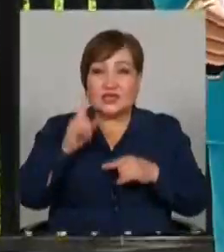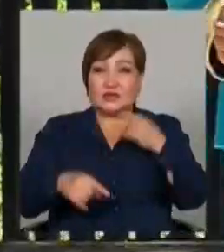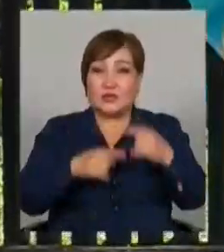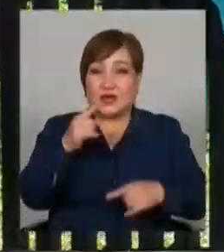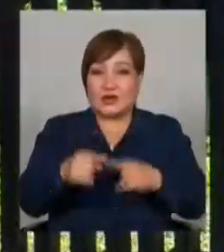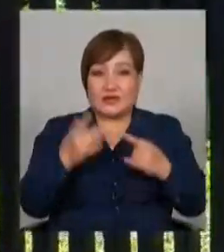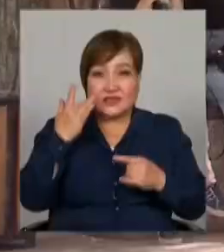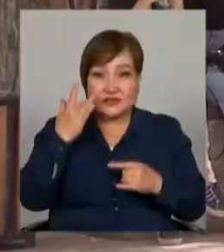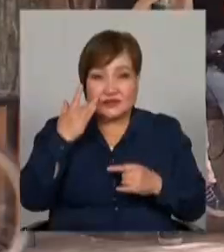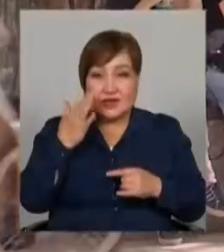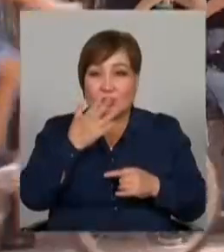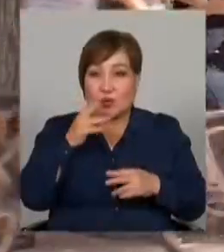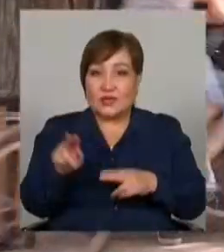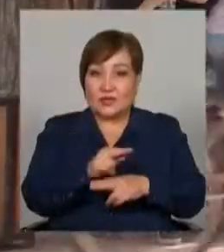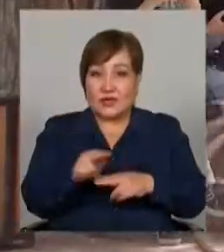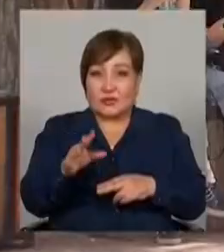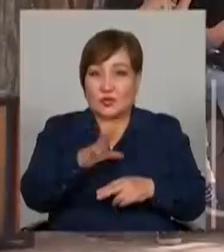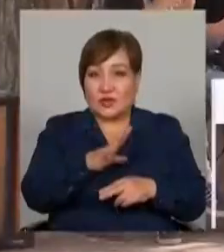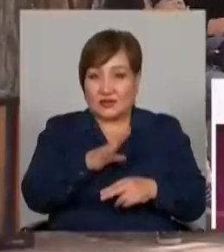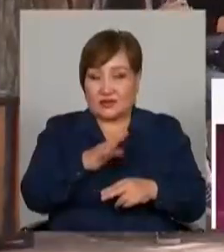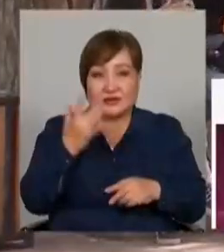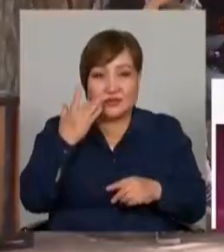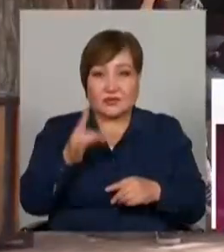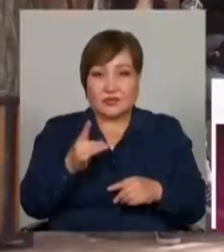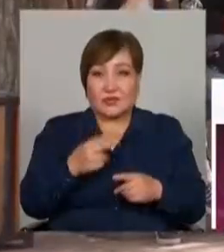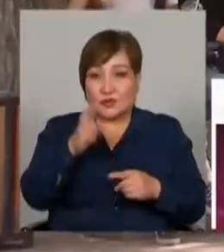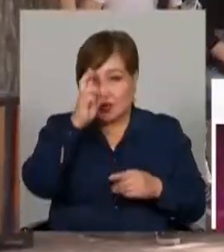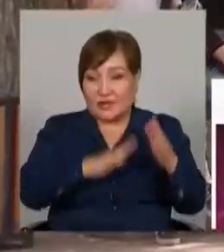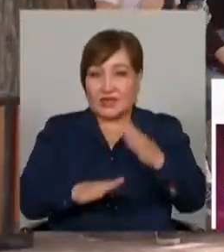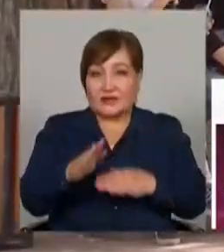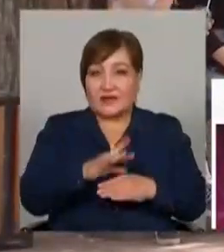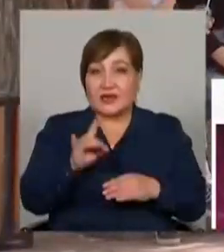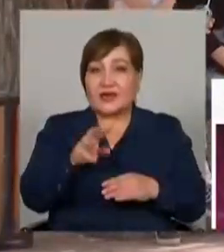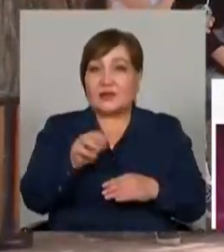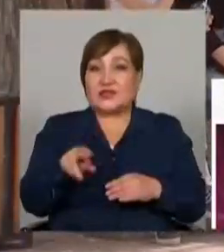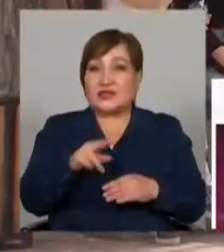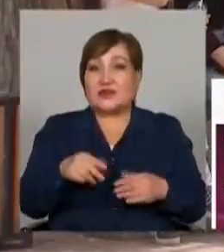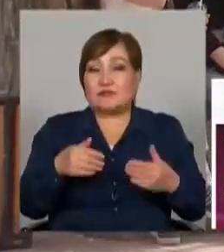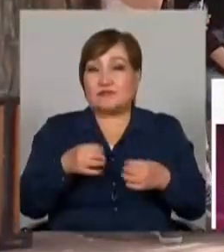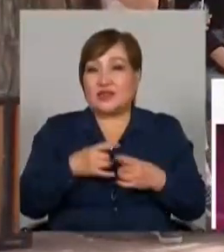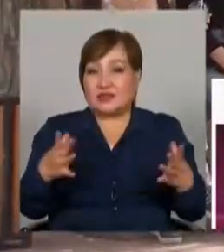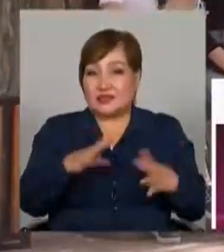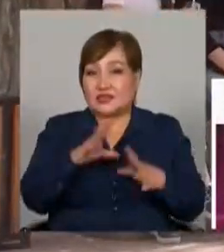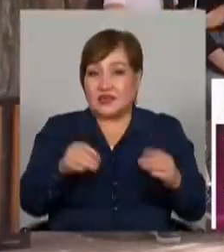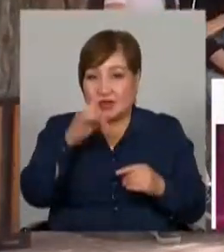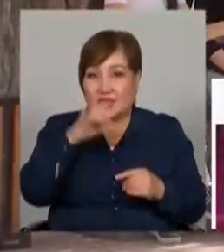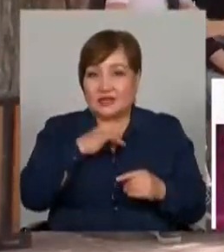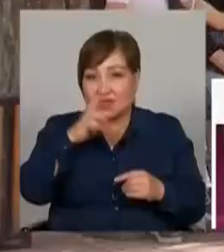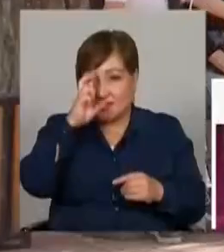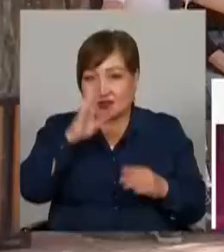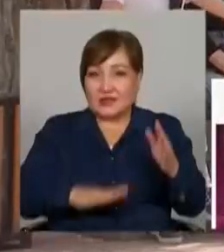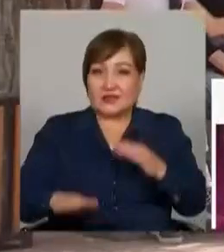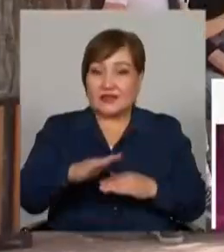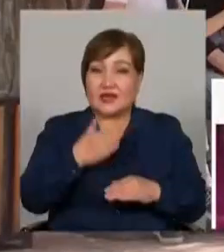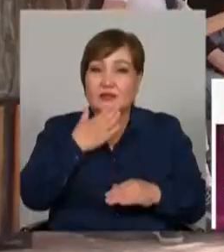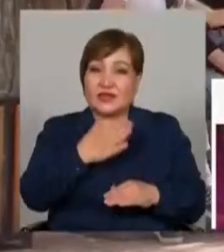даусыз қашанда. Бұл мемлекеттік рәміздер мерекесі жас өспірімдердің жалпы қазақ елінің патриотқа деген